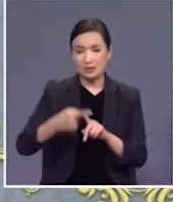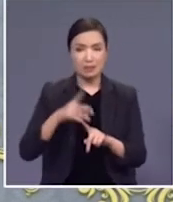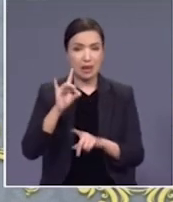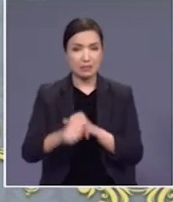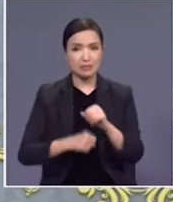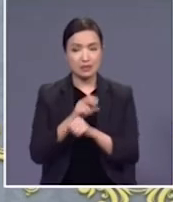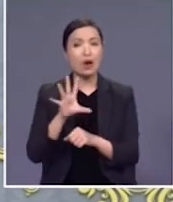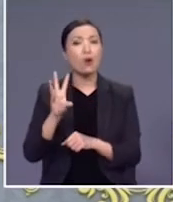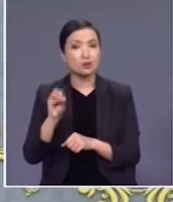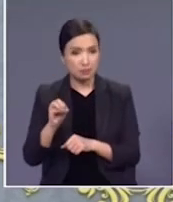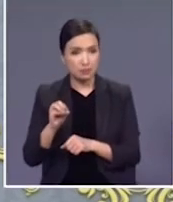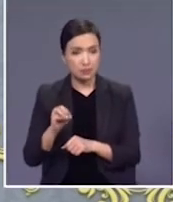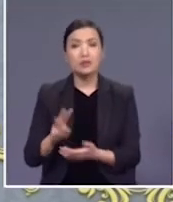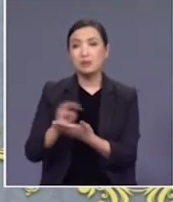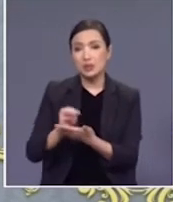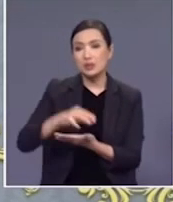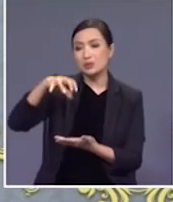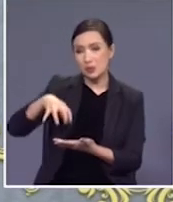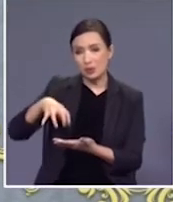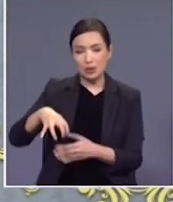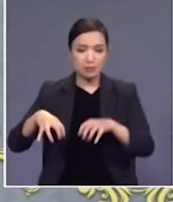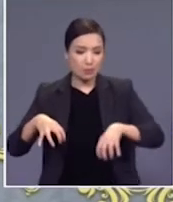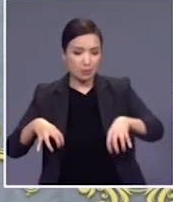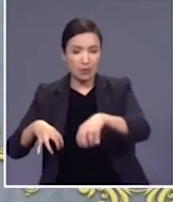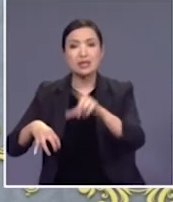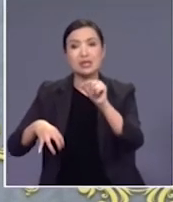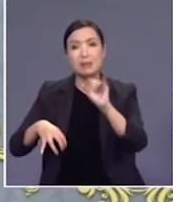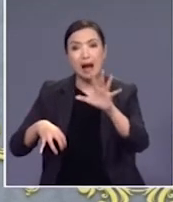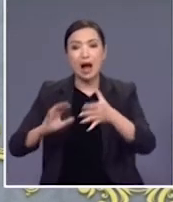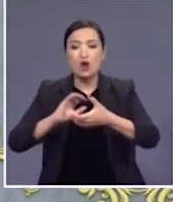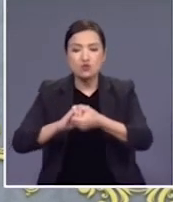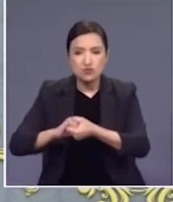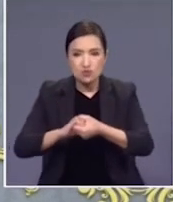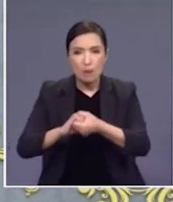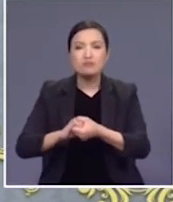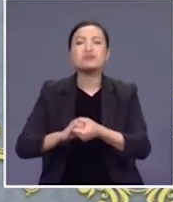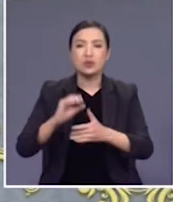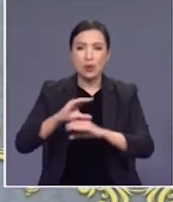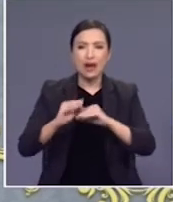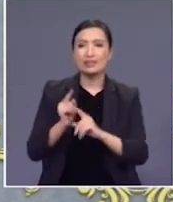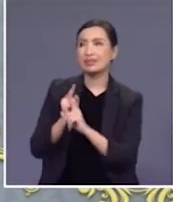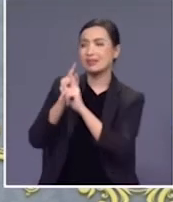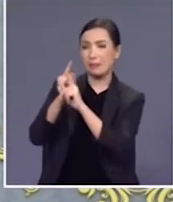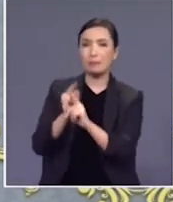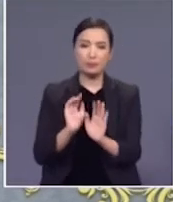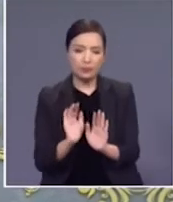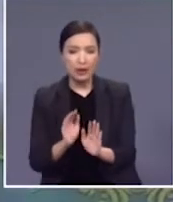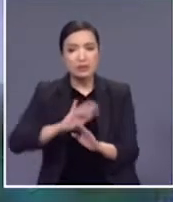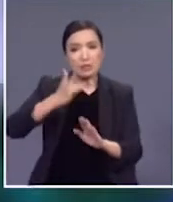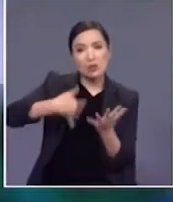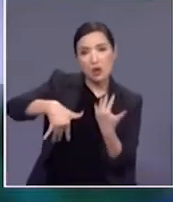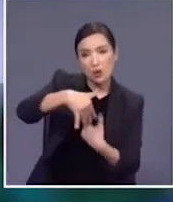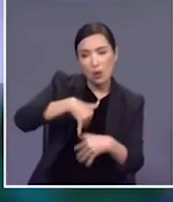มูลนิธิสวนสมเด็จพระนางเจ้าสิริกิติ์ร่วมกับ25องค์กรที่ดำเนินโครงการสนองพระราชดำริในด้านการรักทรัพยากรธรรมชาติและสิ่ง